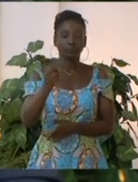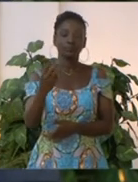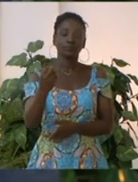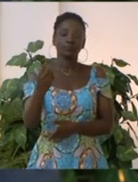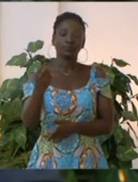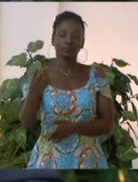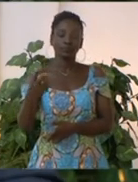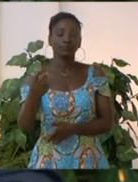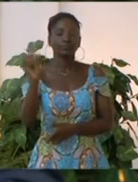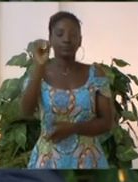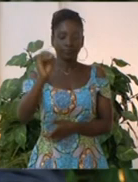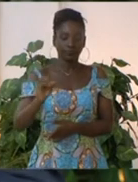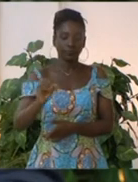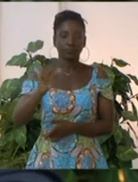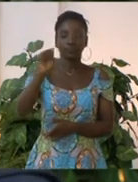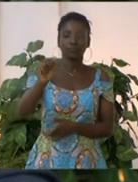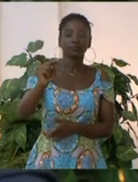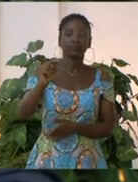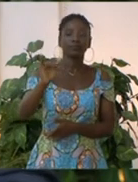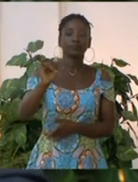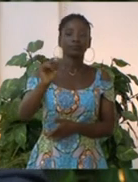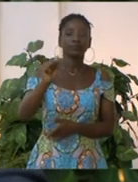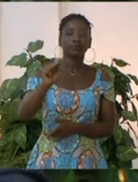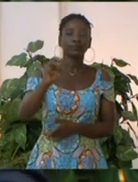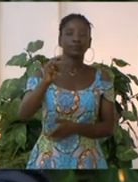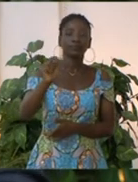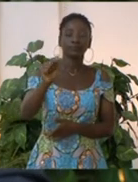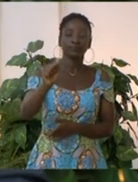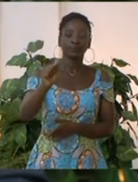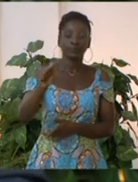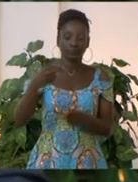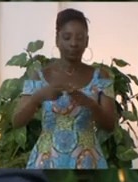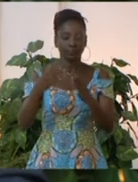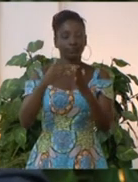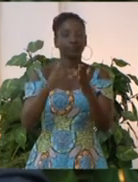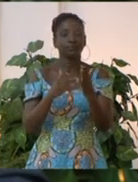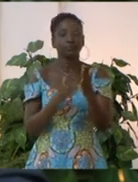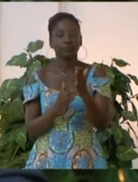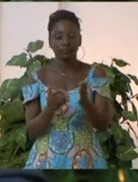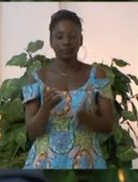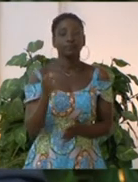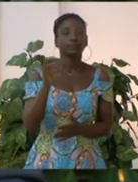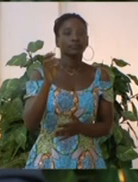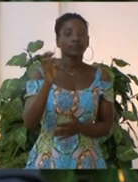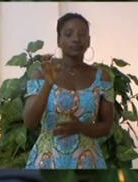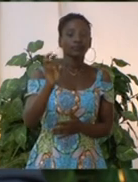iam a inscrit 62 1812